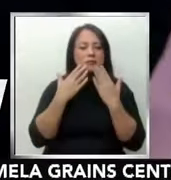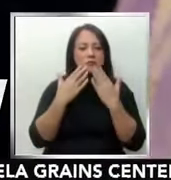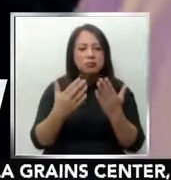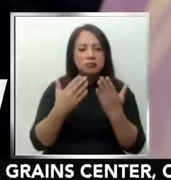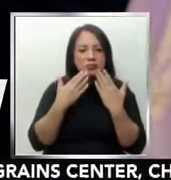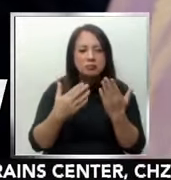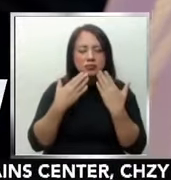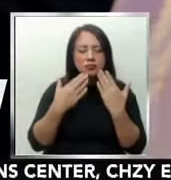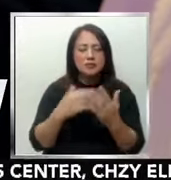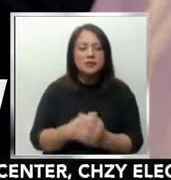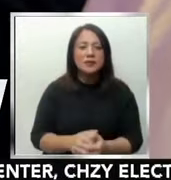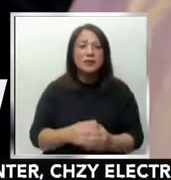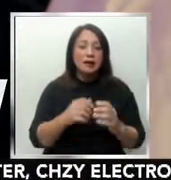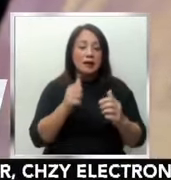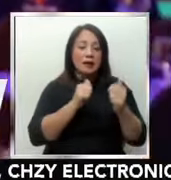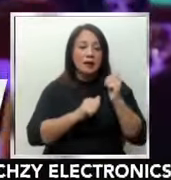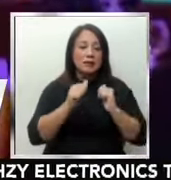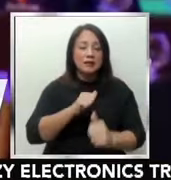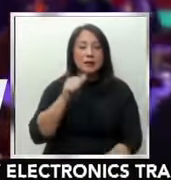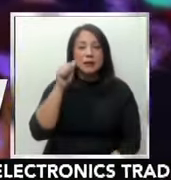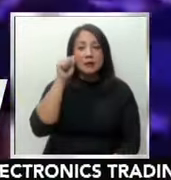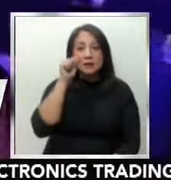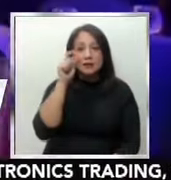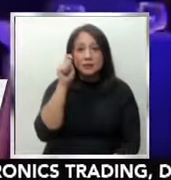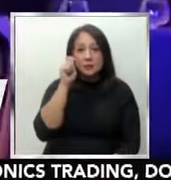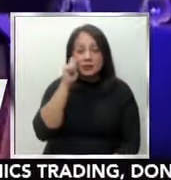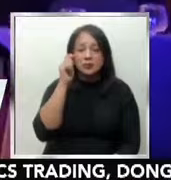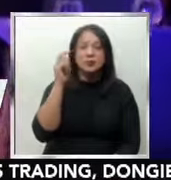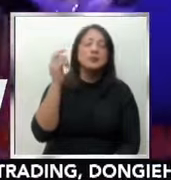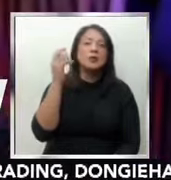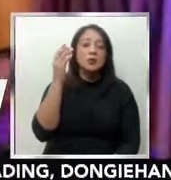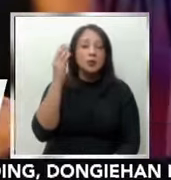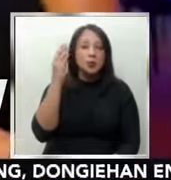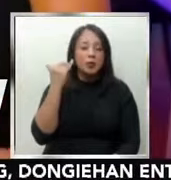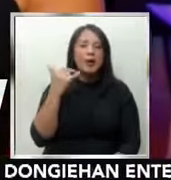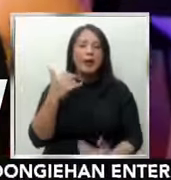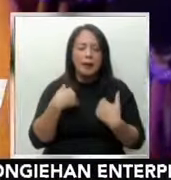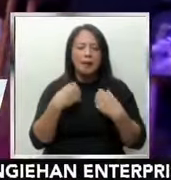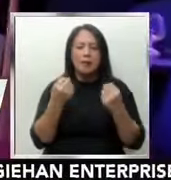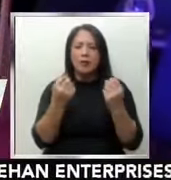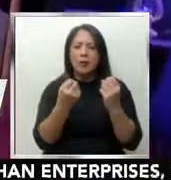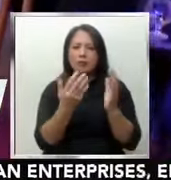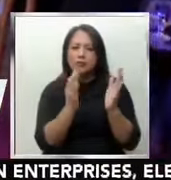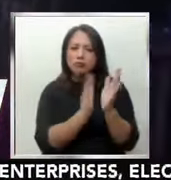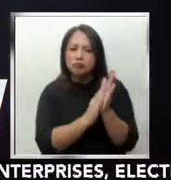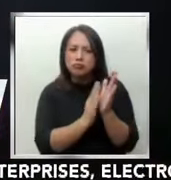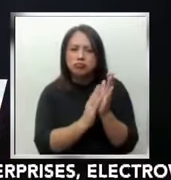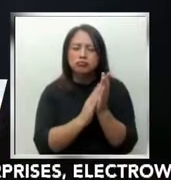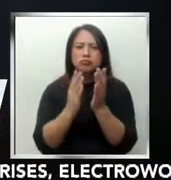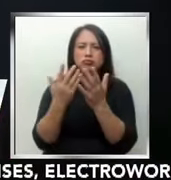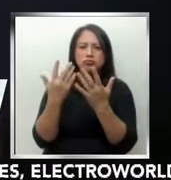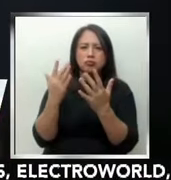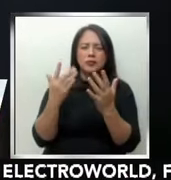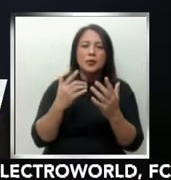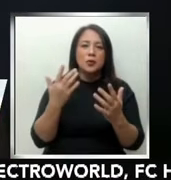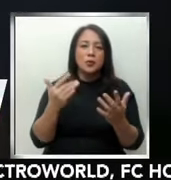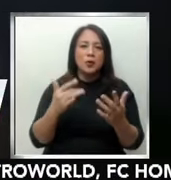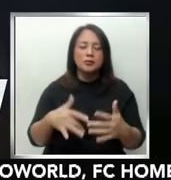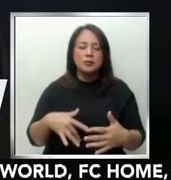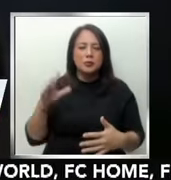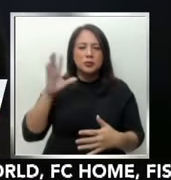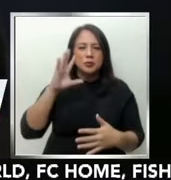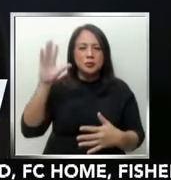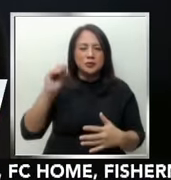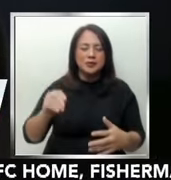sparkle star Andrea Torres sa mga natanggap niyang Papuri sa kanyang pagbigay buhay sa iconic character